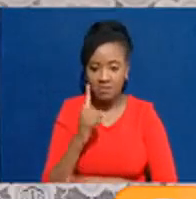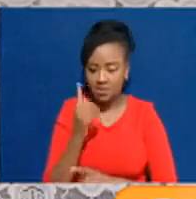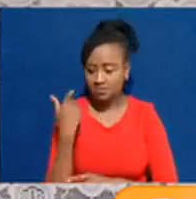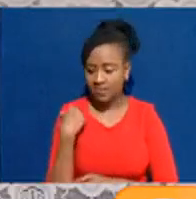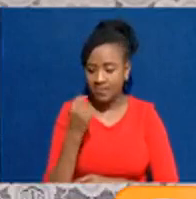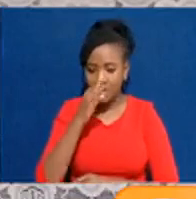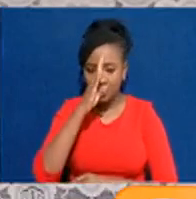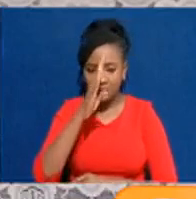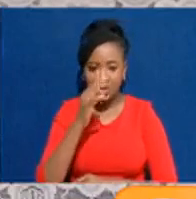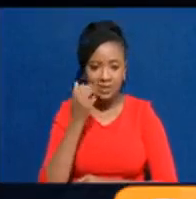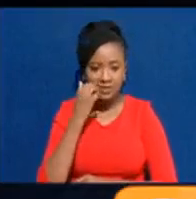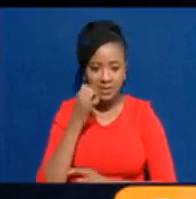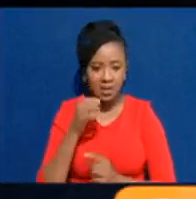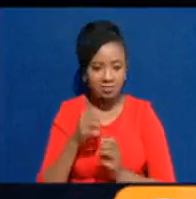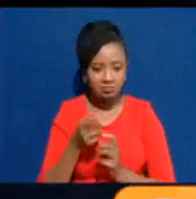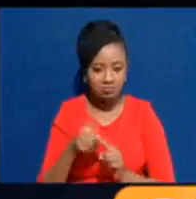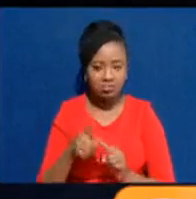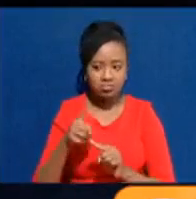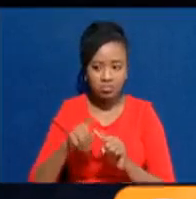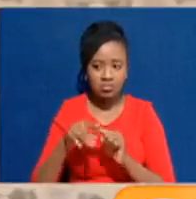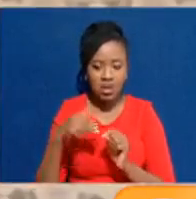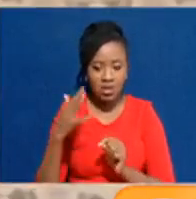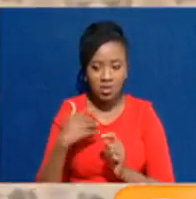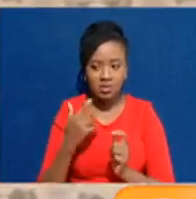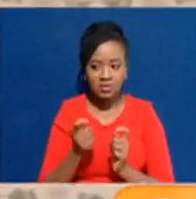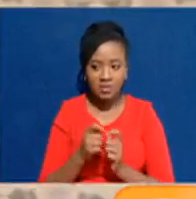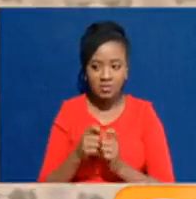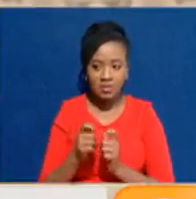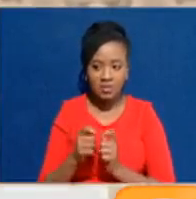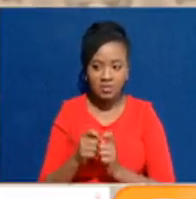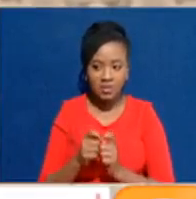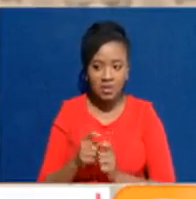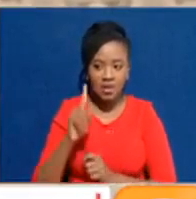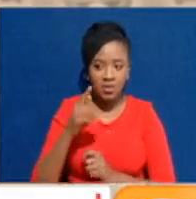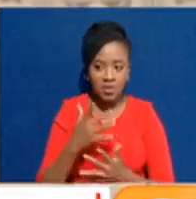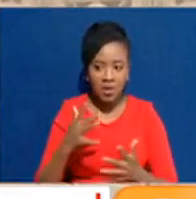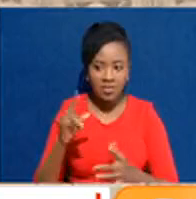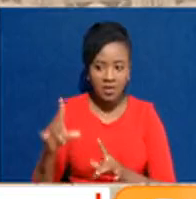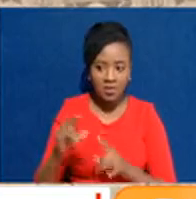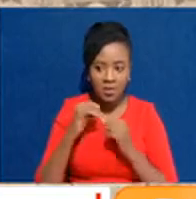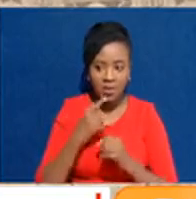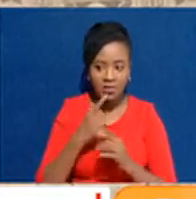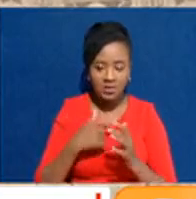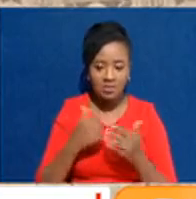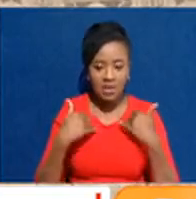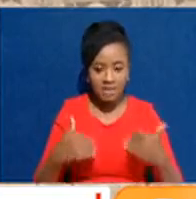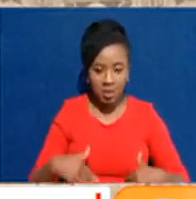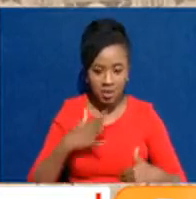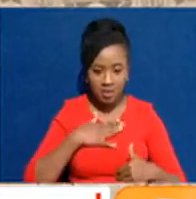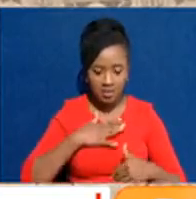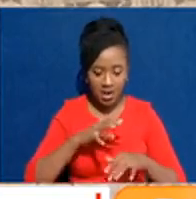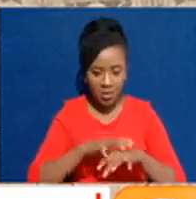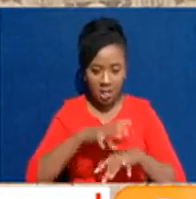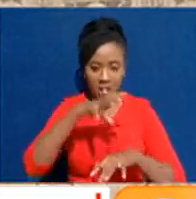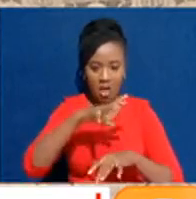Maisha yake anasema yamekuwa ya maumivu mara kwa mara. One thing niliambiwa sana ni kuvura parts of the body, like